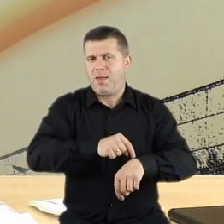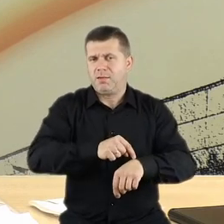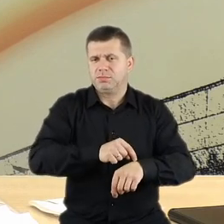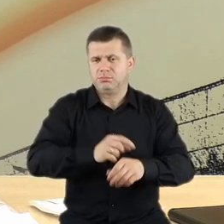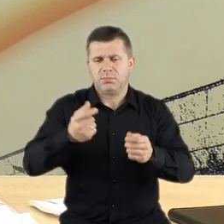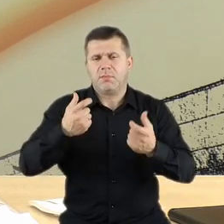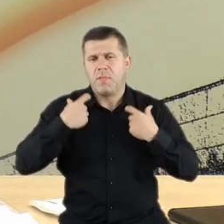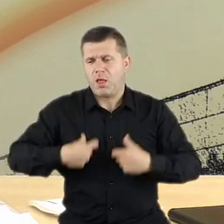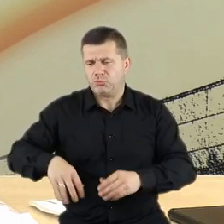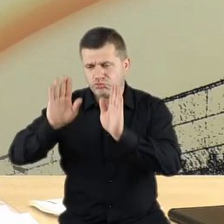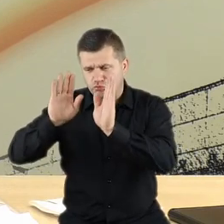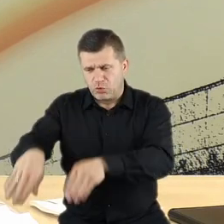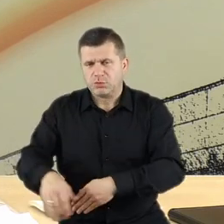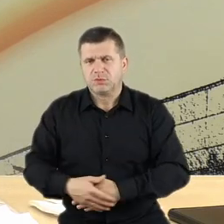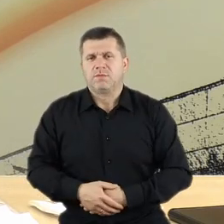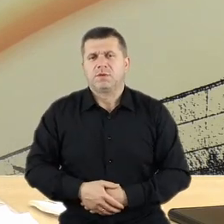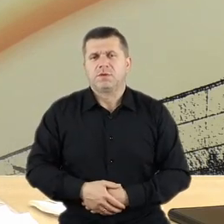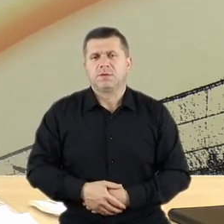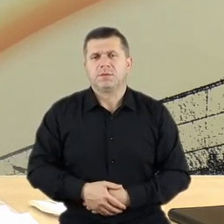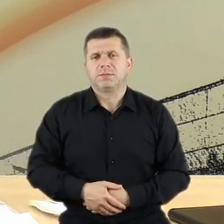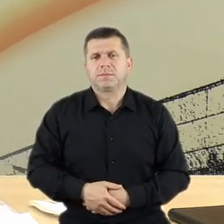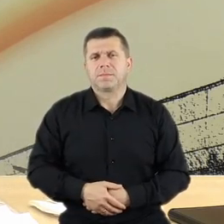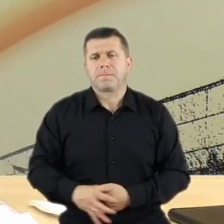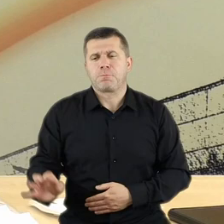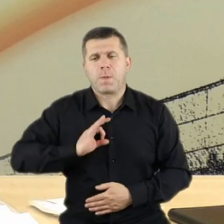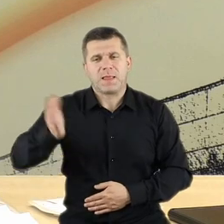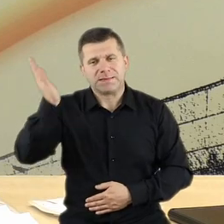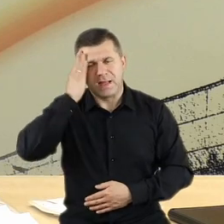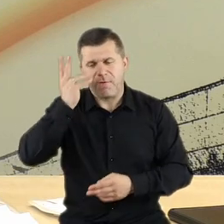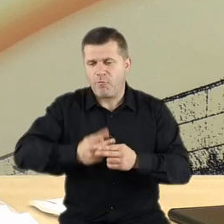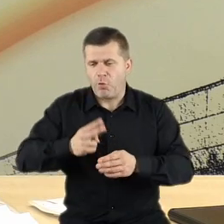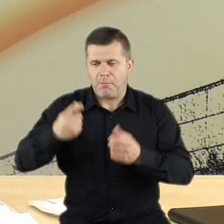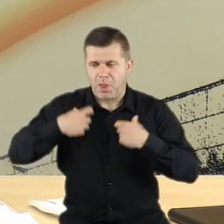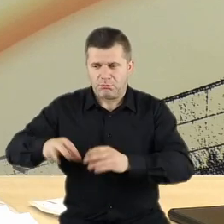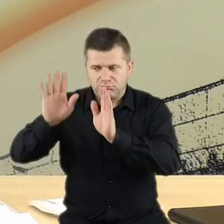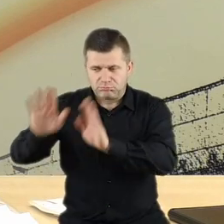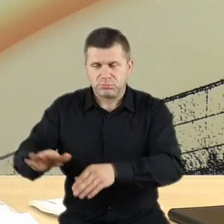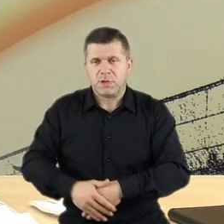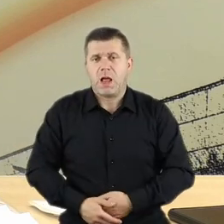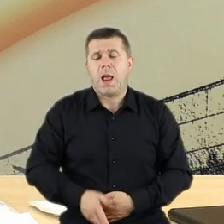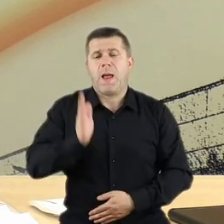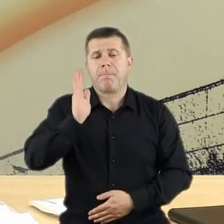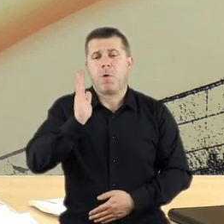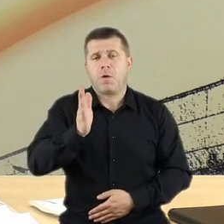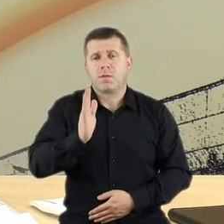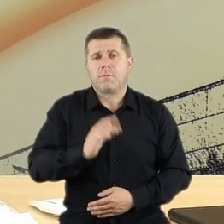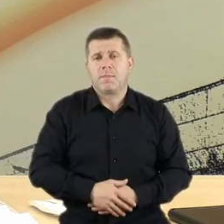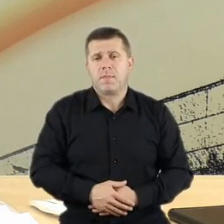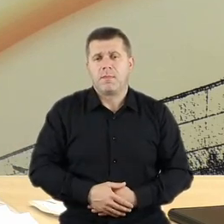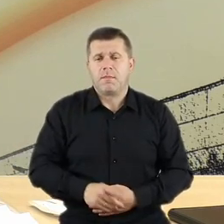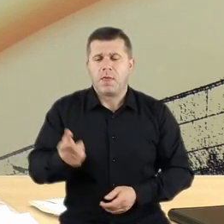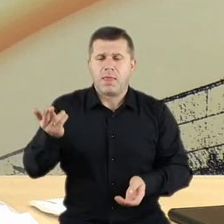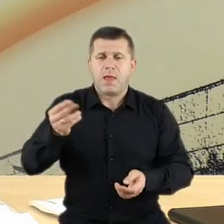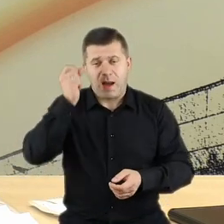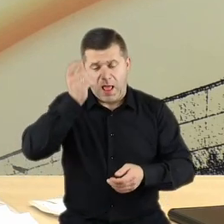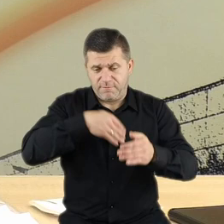tornister tam gdzieś po drodze u takiego mojego wujka Rano jak szłam do szkoły mama dodatkową tam kromkę chleba z